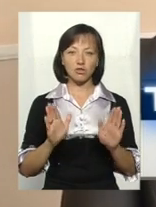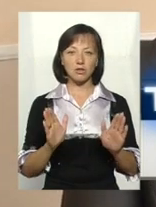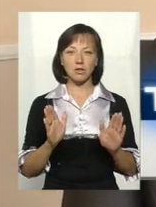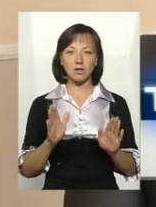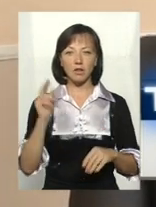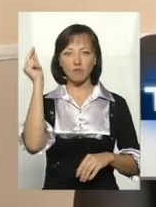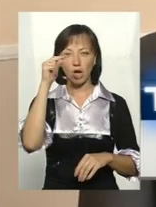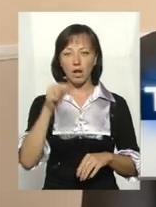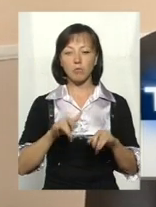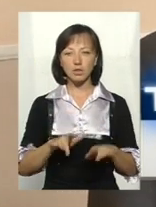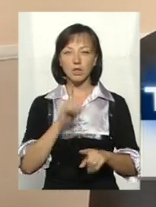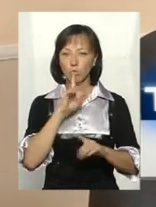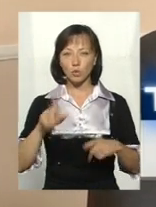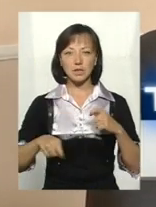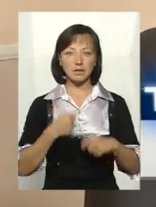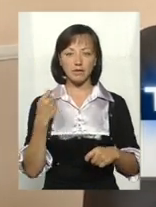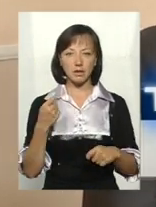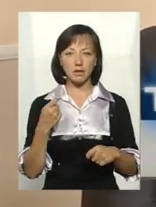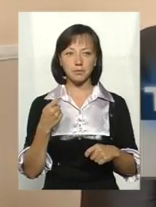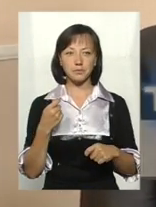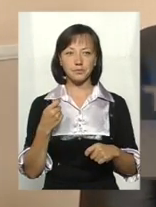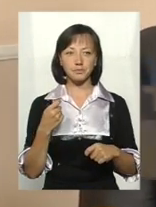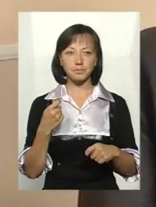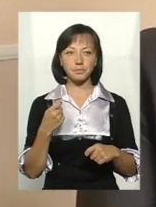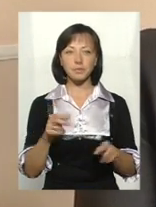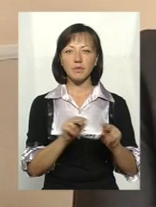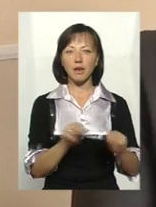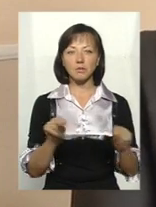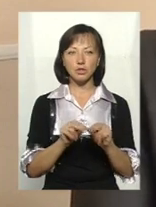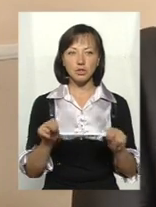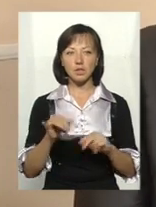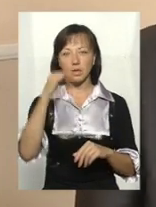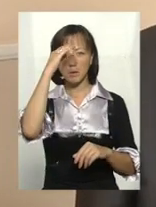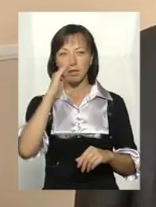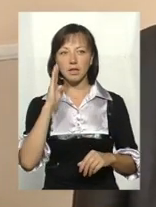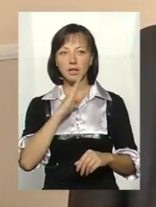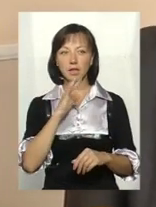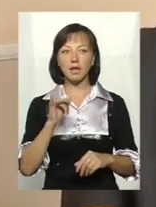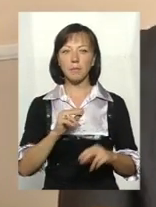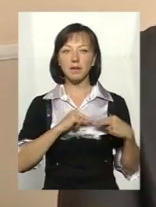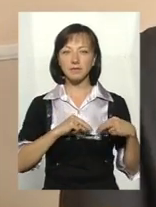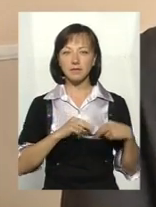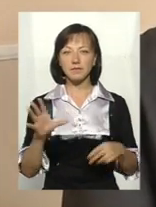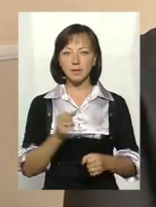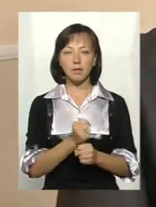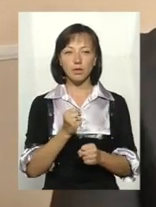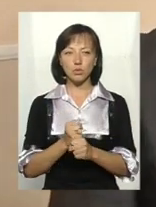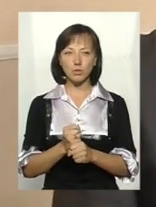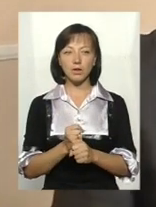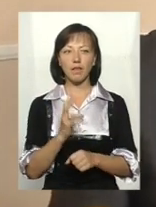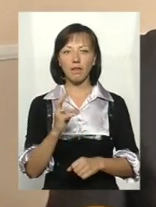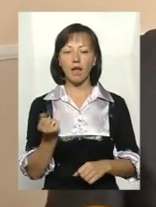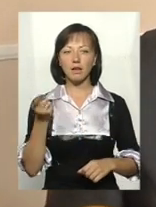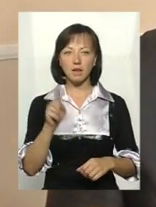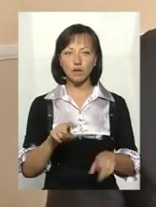Навчальний процес, я не думаю, що буде зірваний, тому що і вчителі, і батьки, і персонал, ви бачите, всі працюють на те,